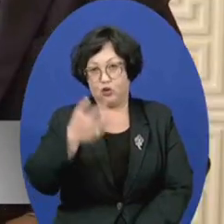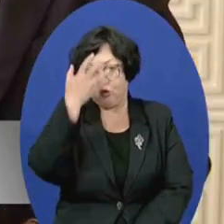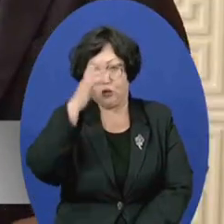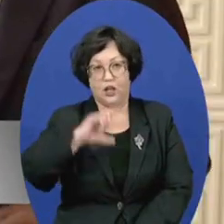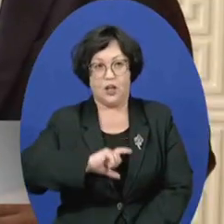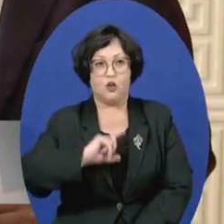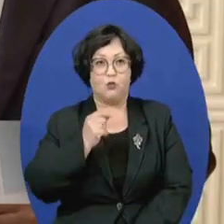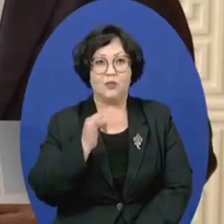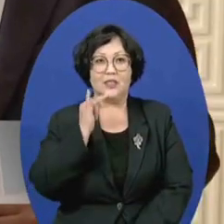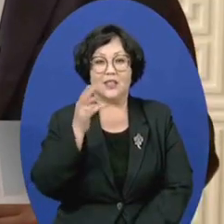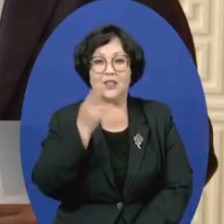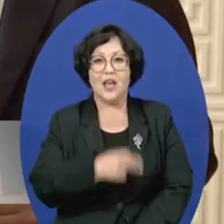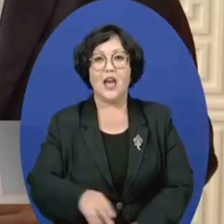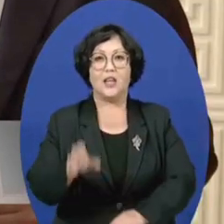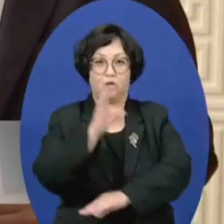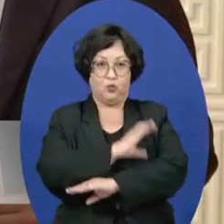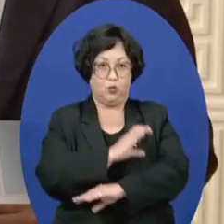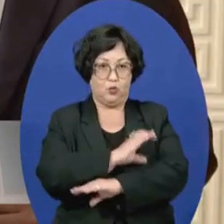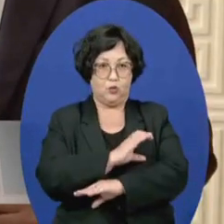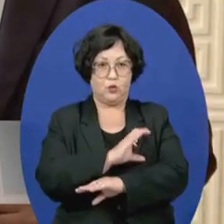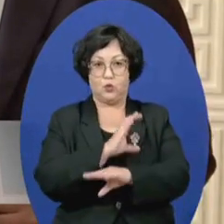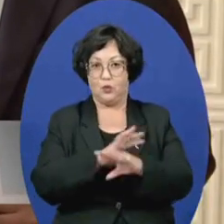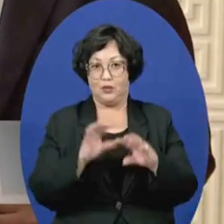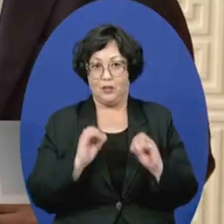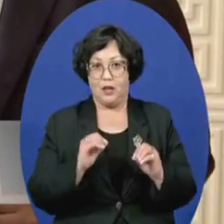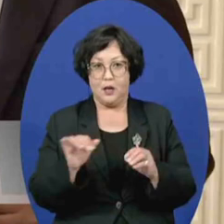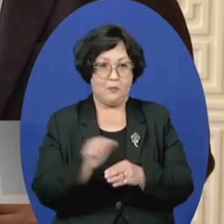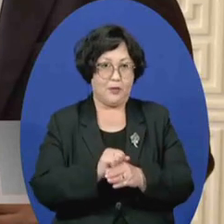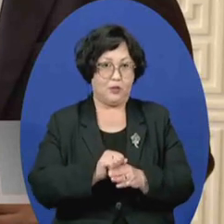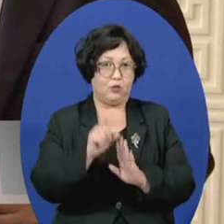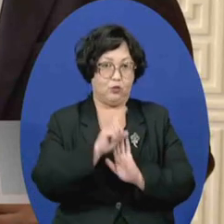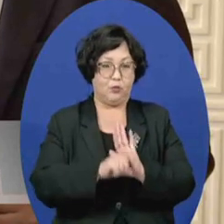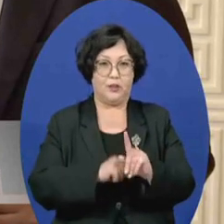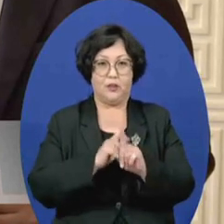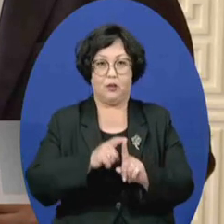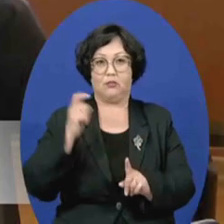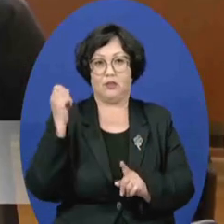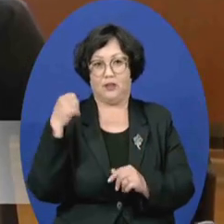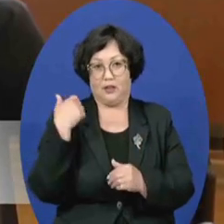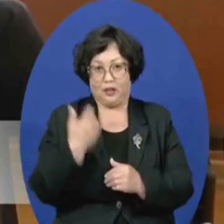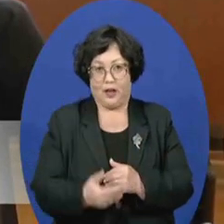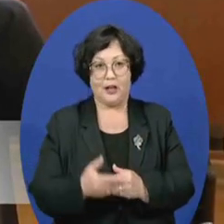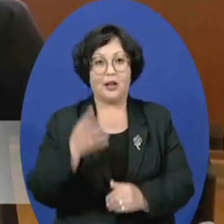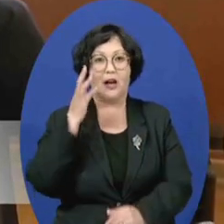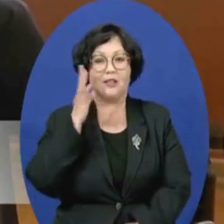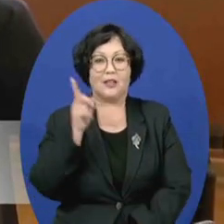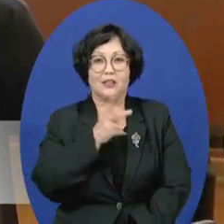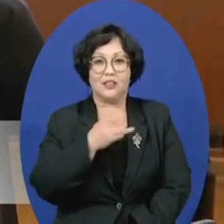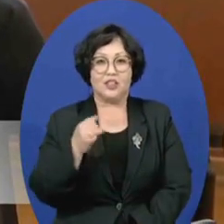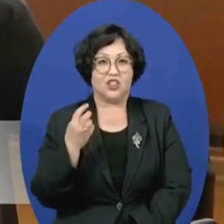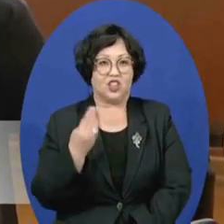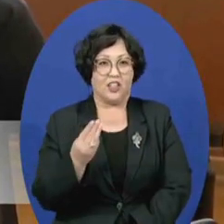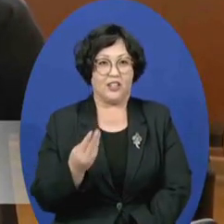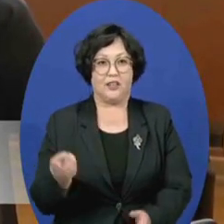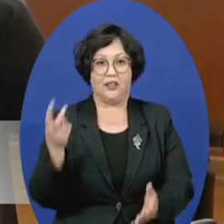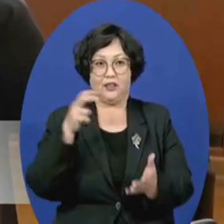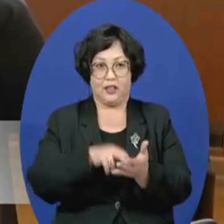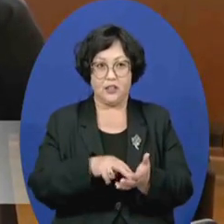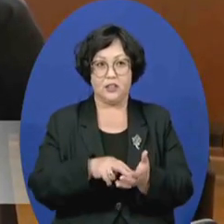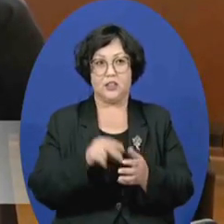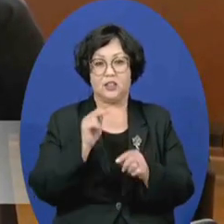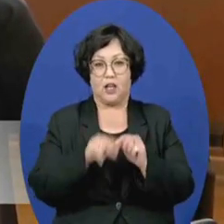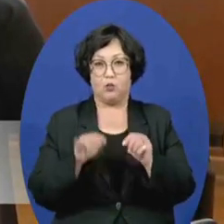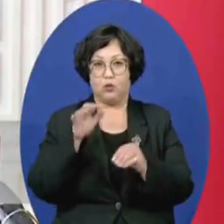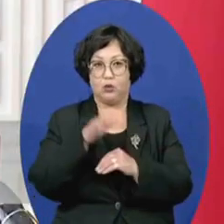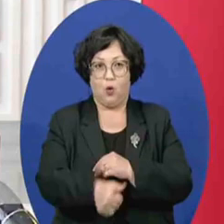өмчт ихтэй сургуульд сургаж бэлтгэл хөтөлбөрт хамруулна. Дараагийн жилд нь гадаад хэлний шалгалтад тэнцсэн босго